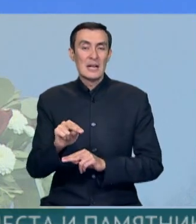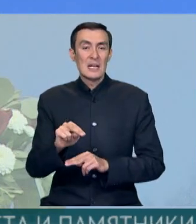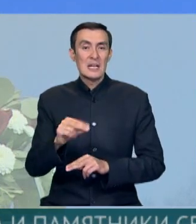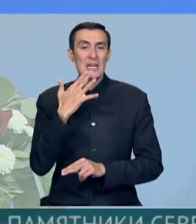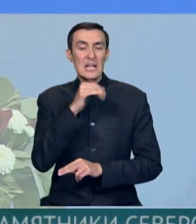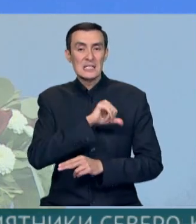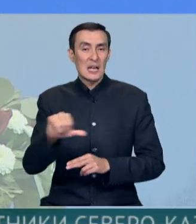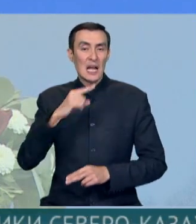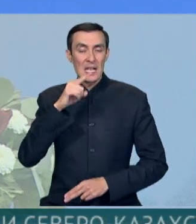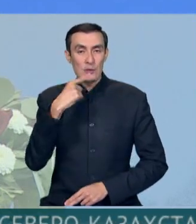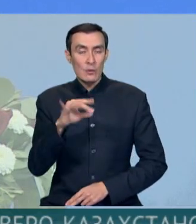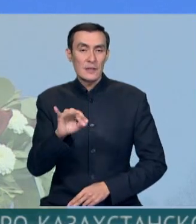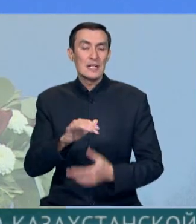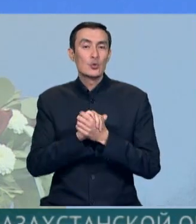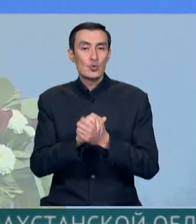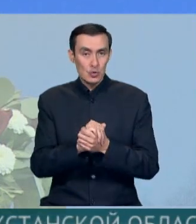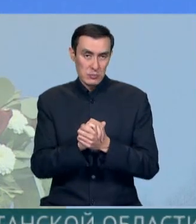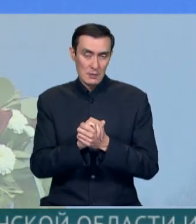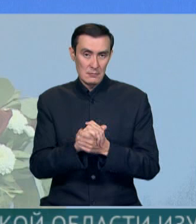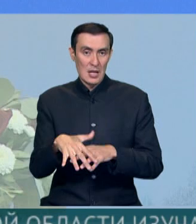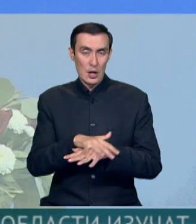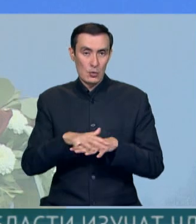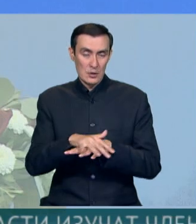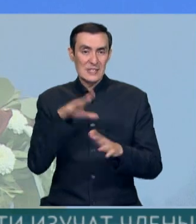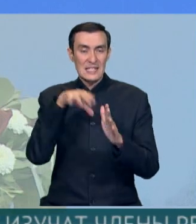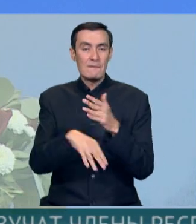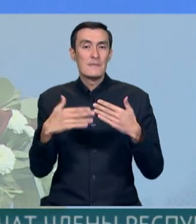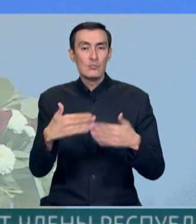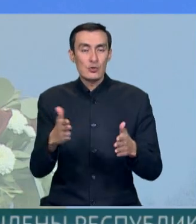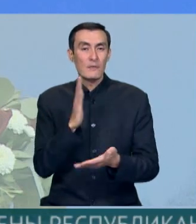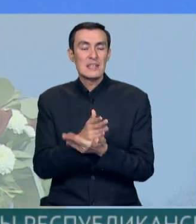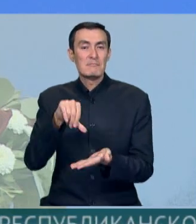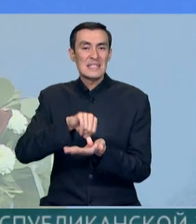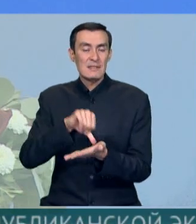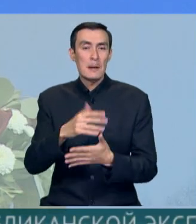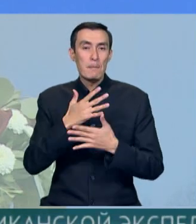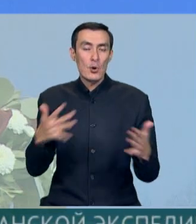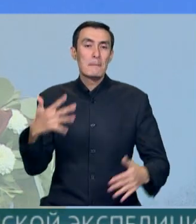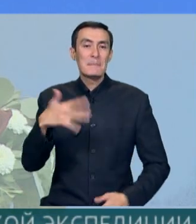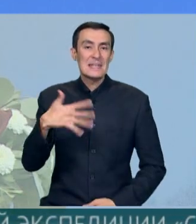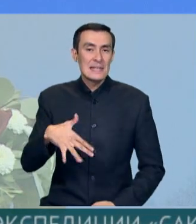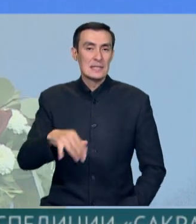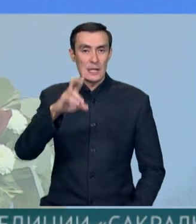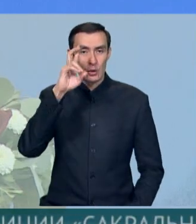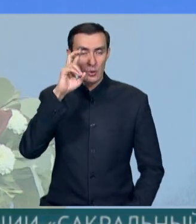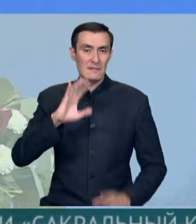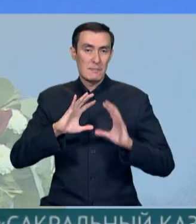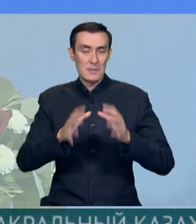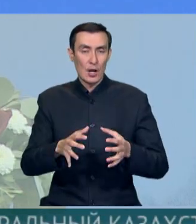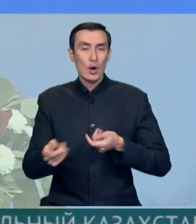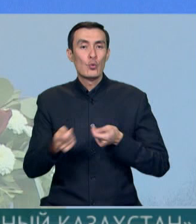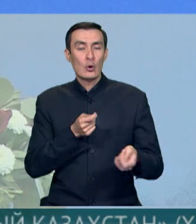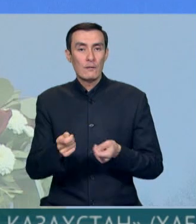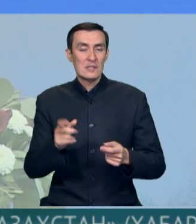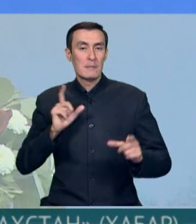языков, но и цитадель дружбы народов. Среди его выпускников представители более 50 государств. Руководство